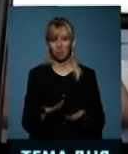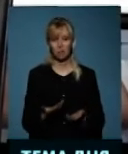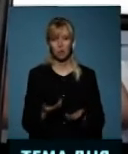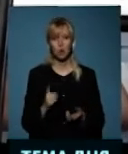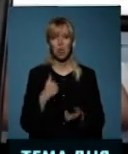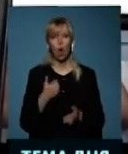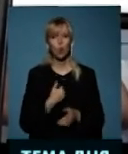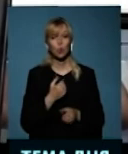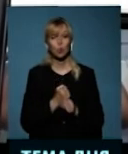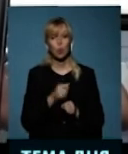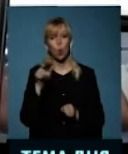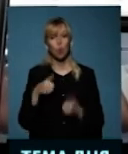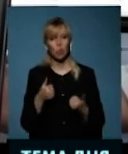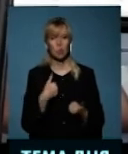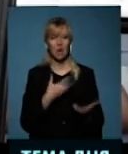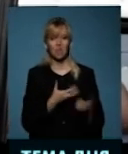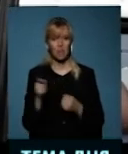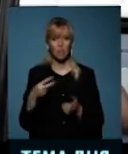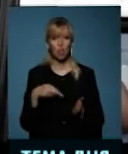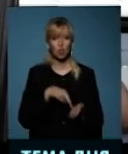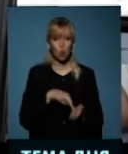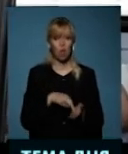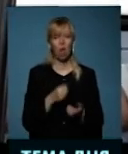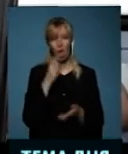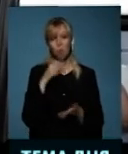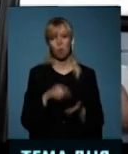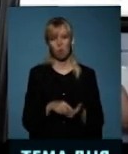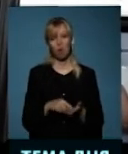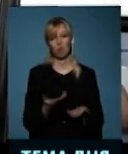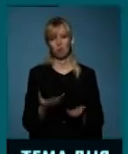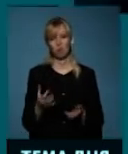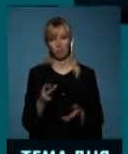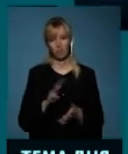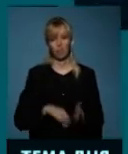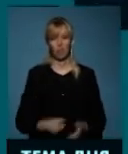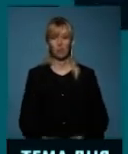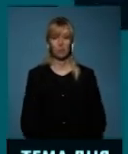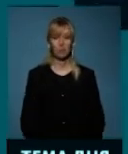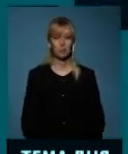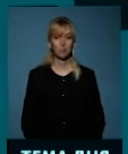я хотів зробити людині добре, я взяв їх стоячими, а попав свою копійку.